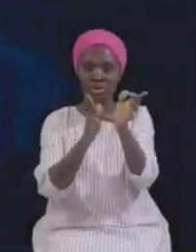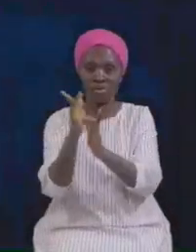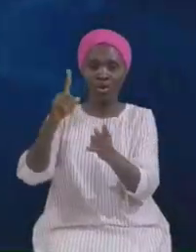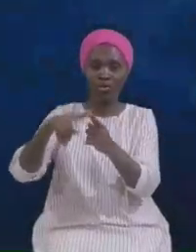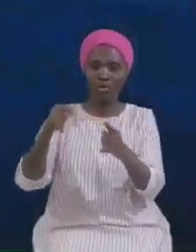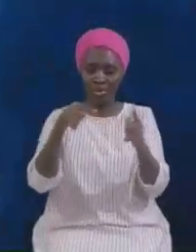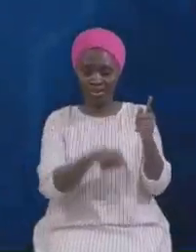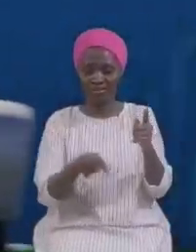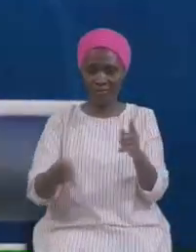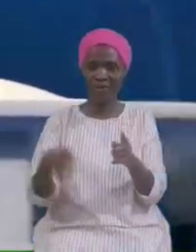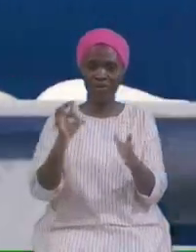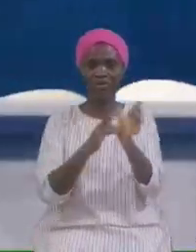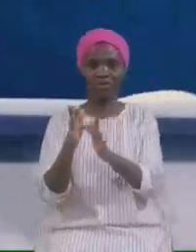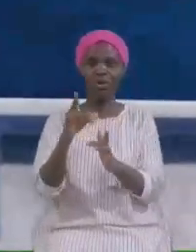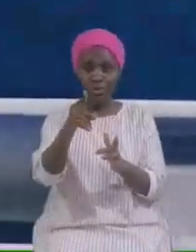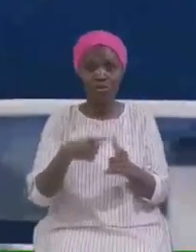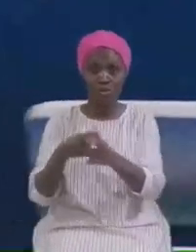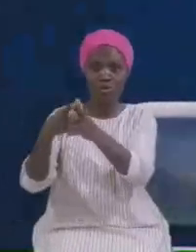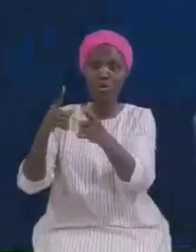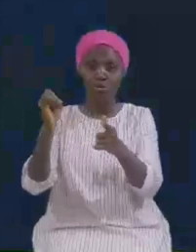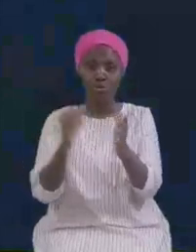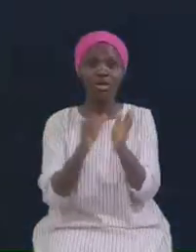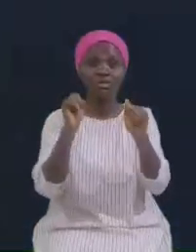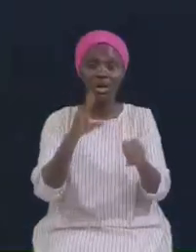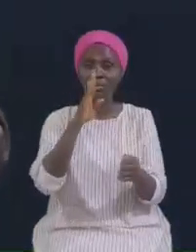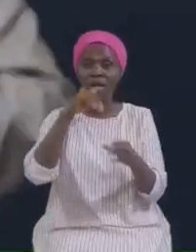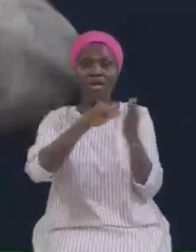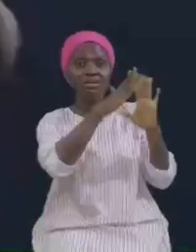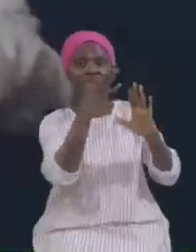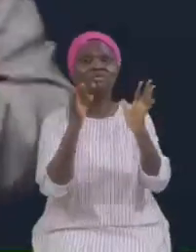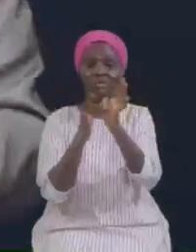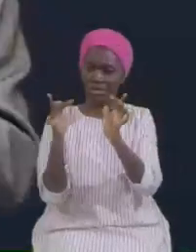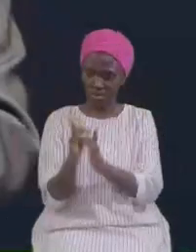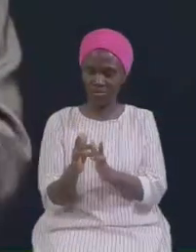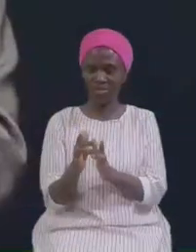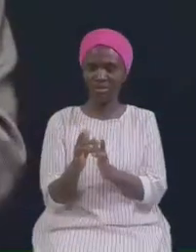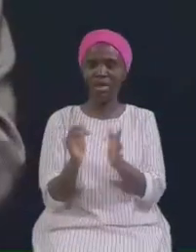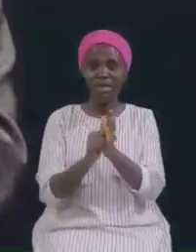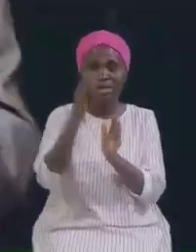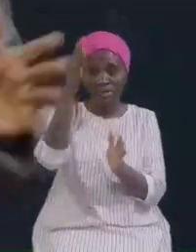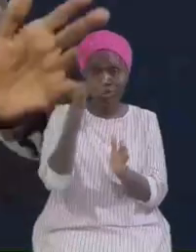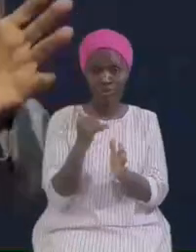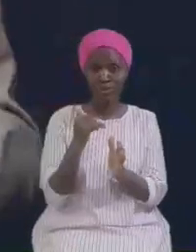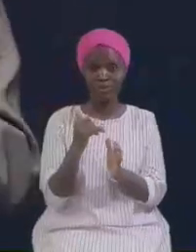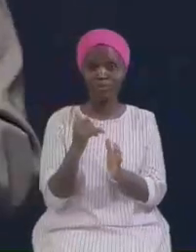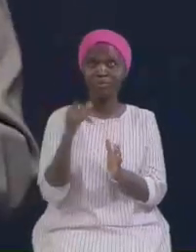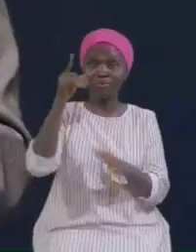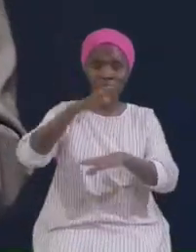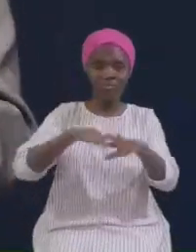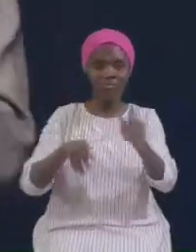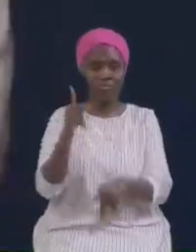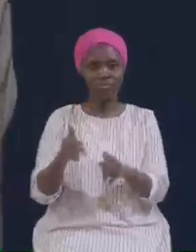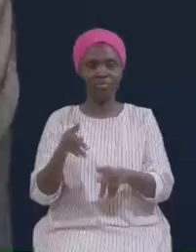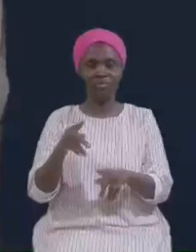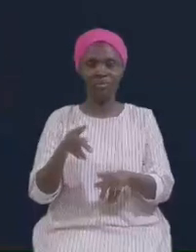Tu dois courir pour être en la présence de Jésus. Et c'est pourquoi j'invite les